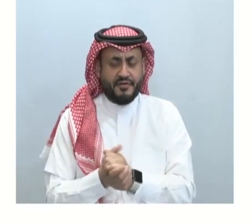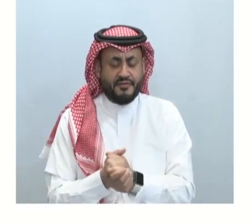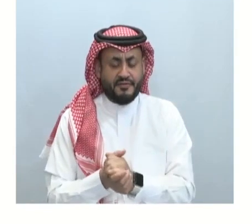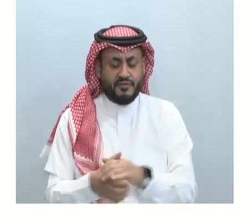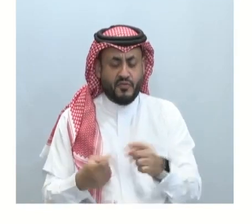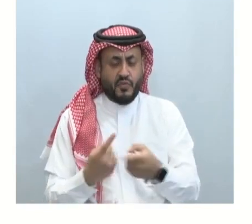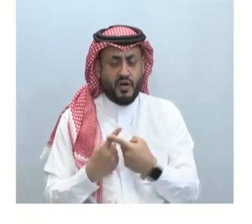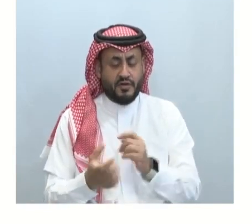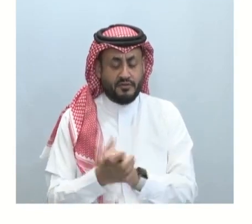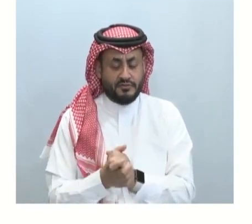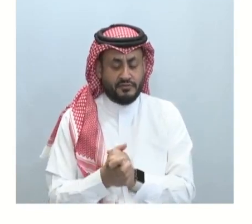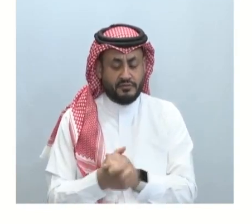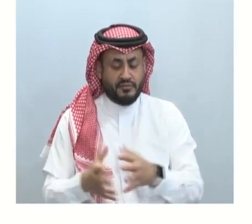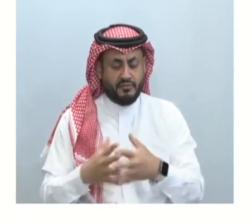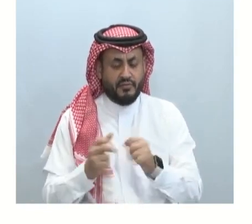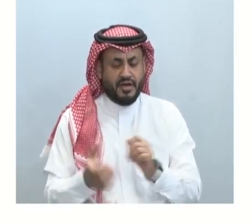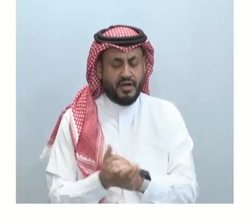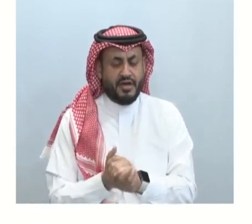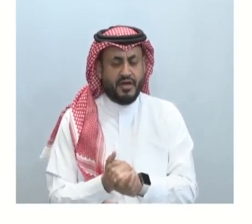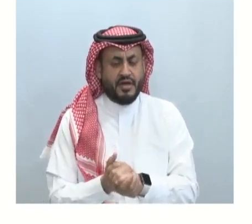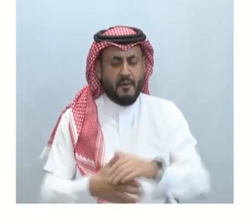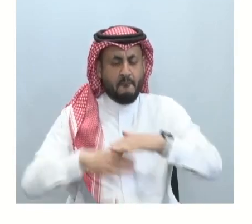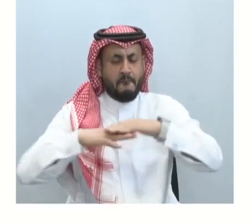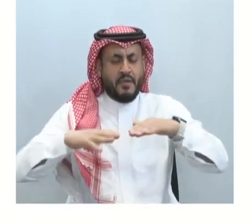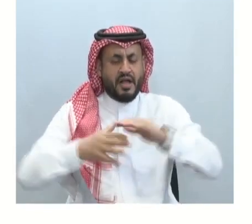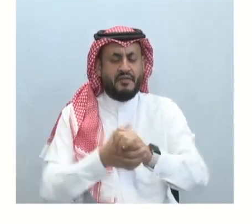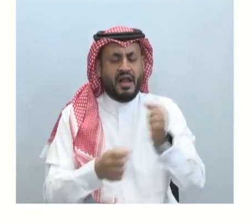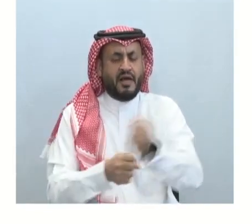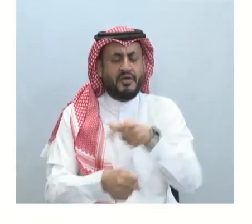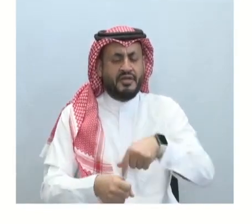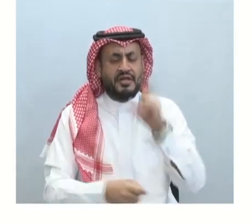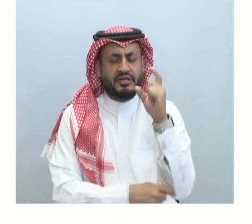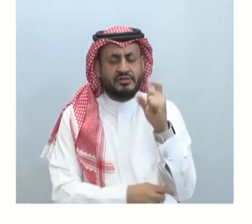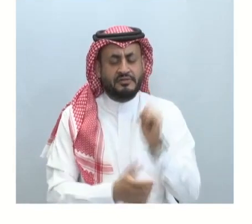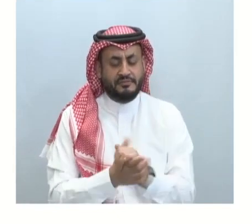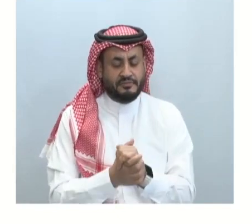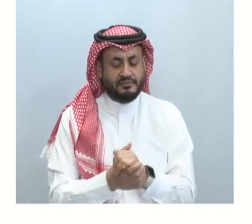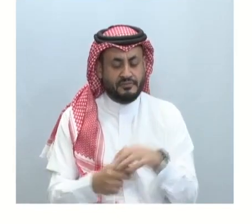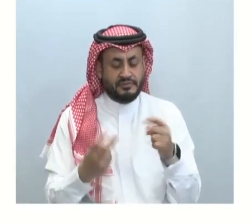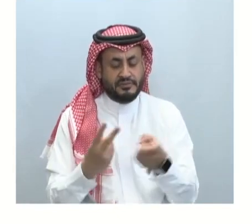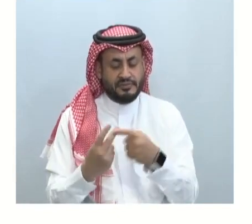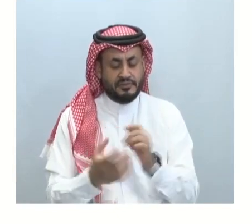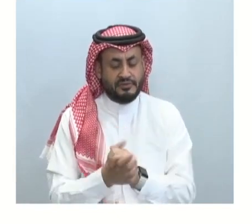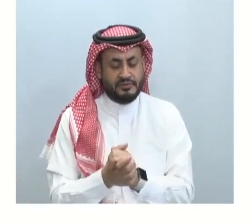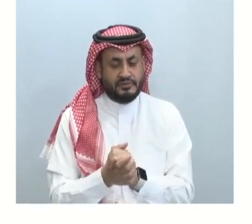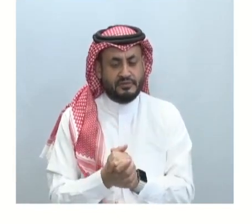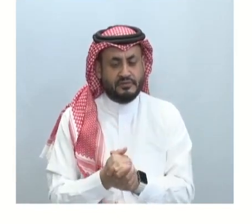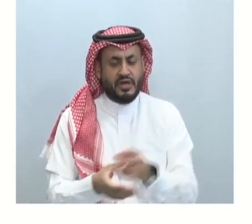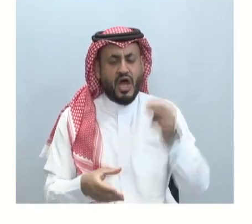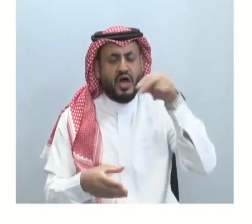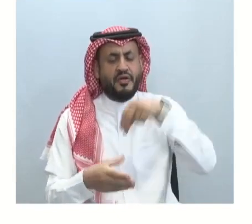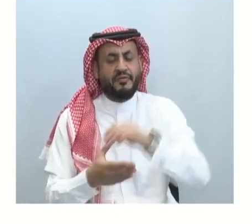واحد بيان مكانه العمل المهني في الاسلام ايضا حفظ الحديث